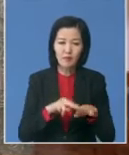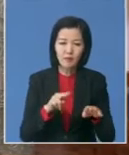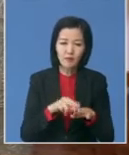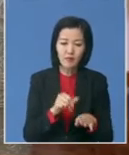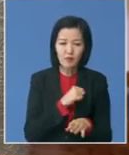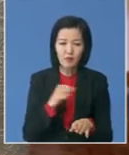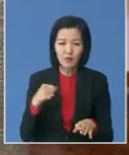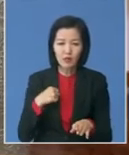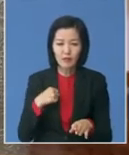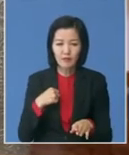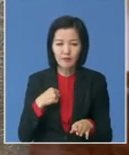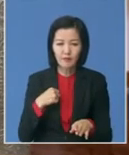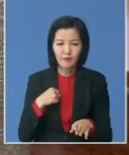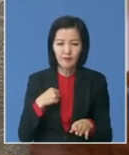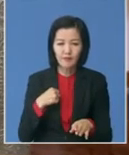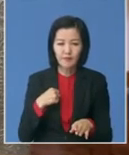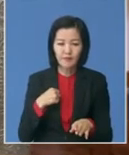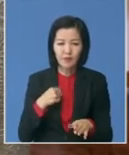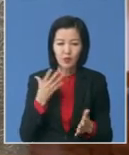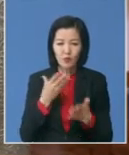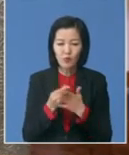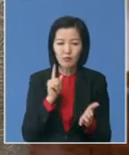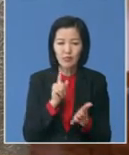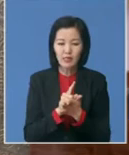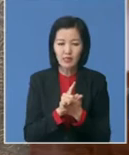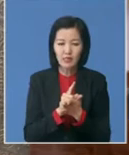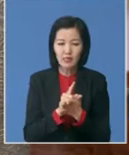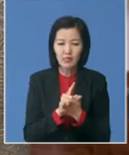өздері жаңағы функционалдық міндетіне сай